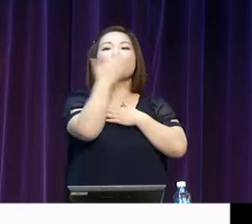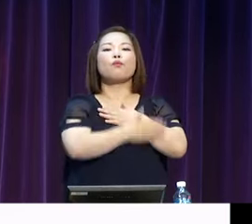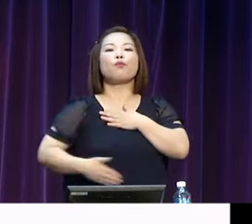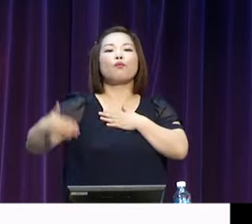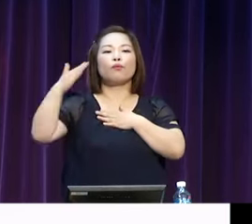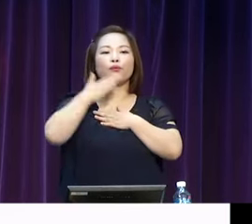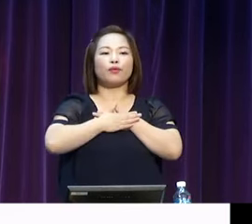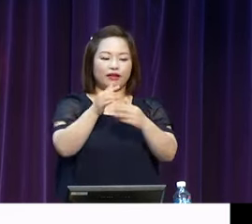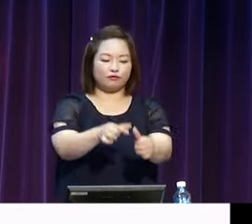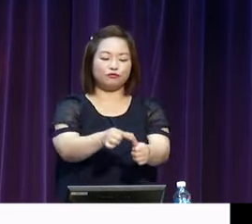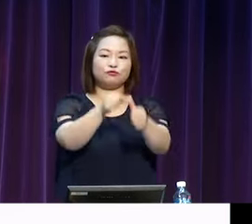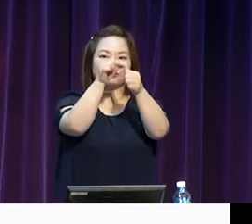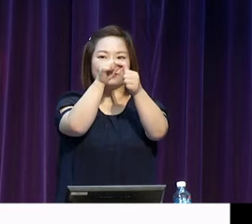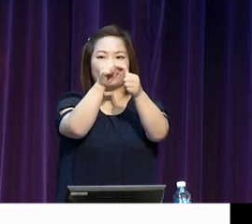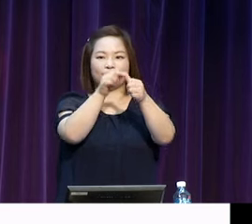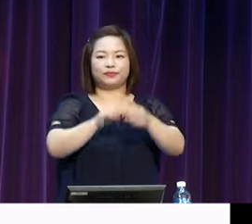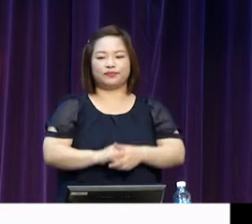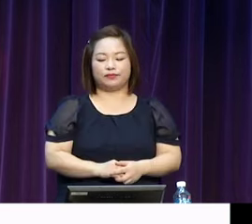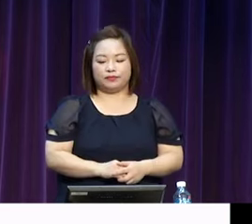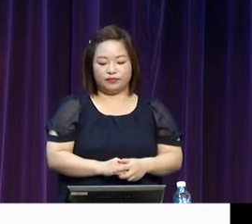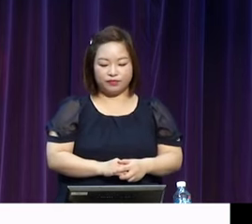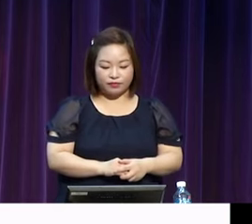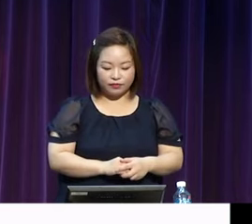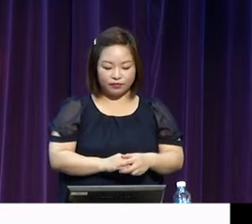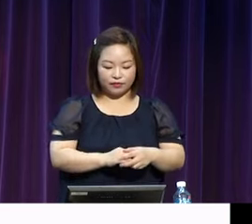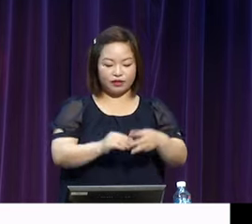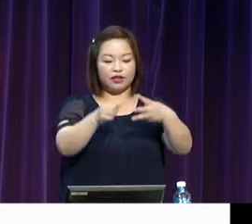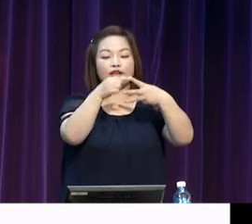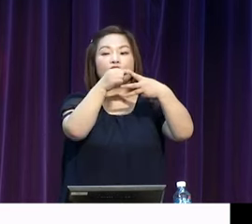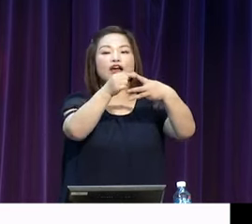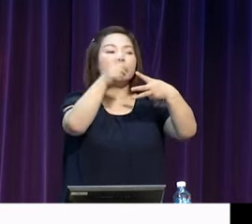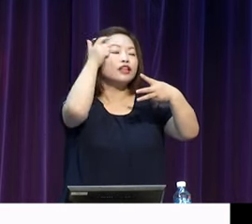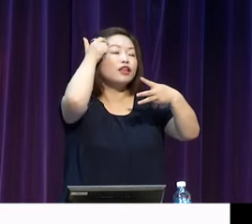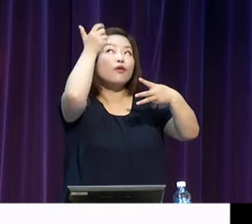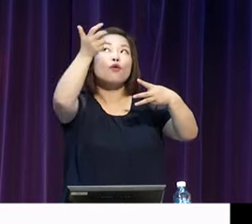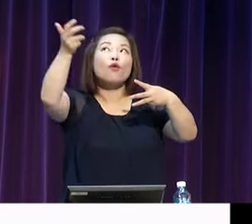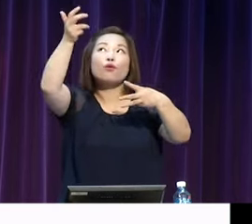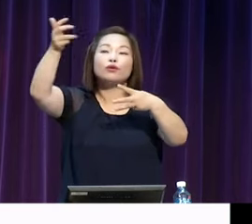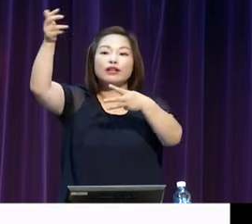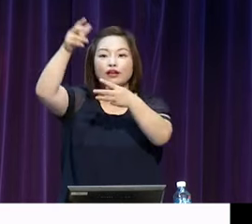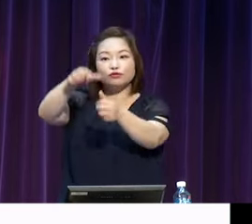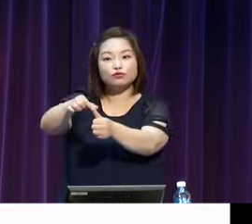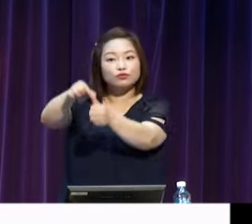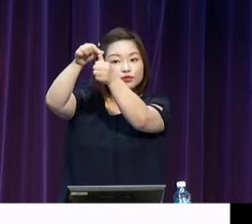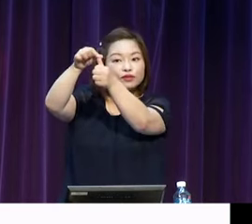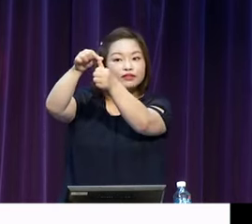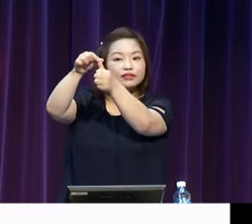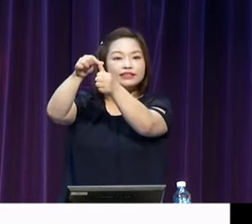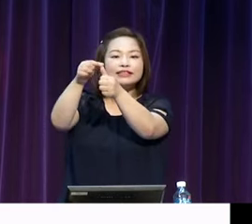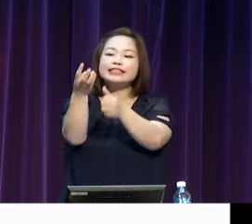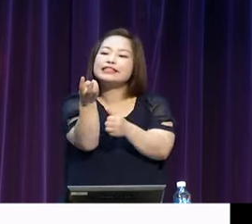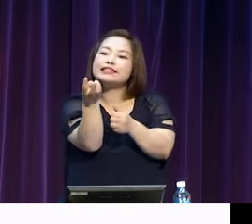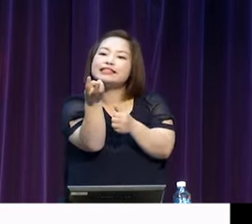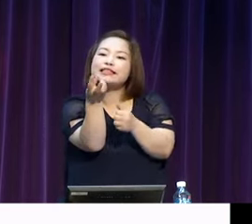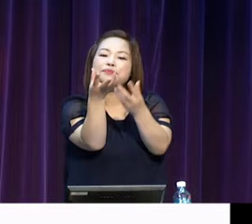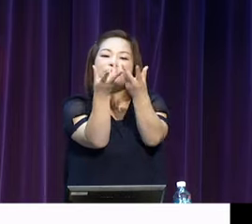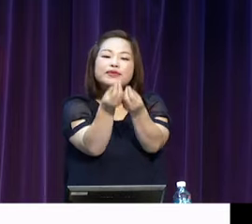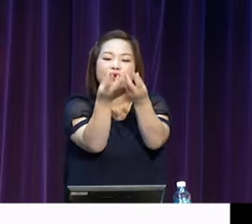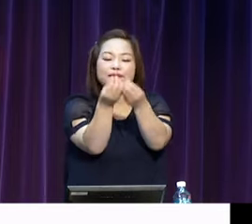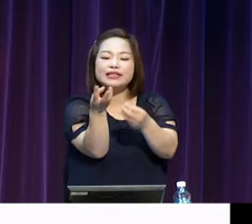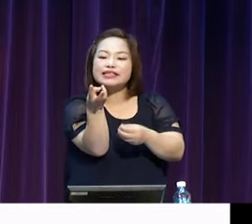말씀하고 있는데 이 영혼의 구원은 이것은 씨앗과 같은